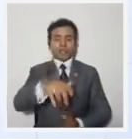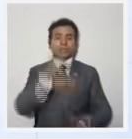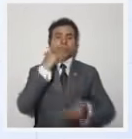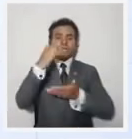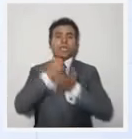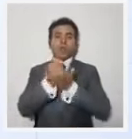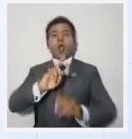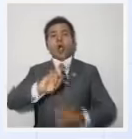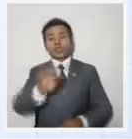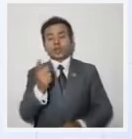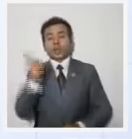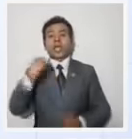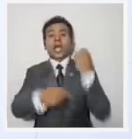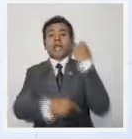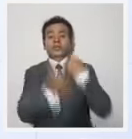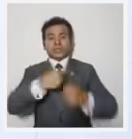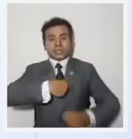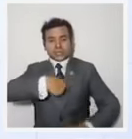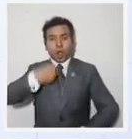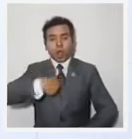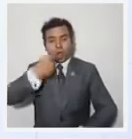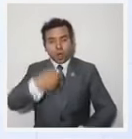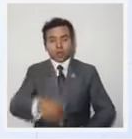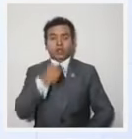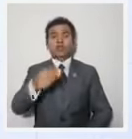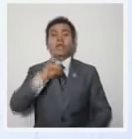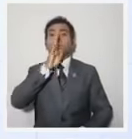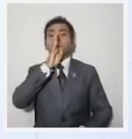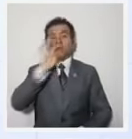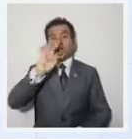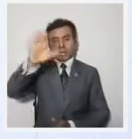তাহলে প্রোগ্রাম থেকে সাপ্লাই দেওয়া যেতে পারে অথবা নিজস্ব